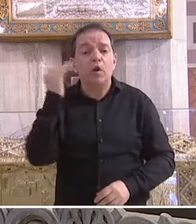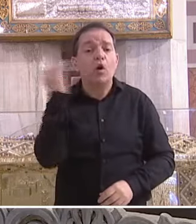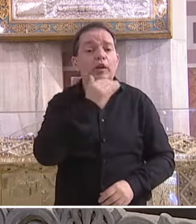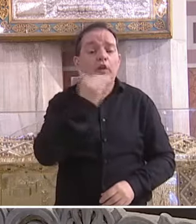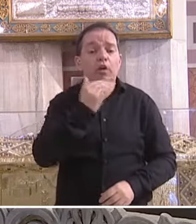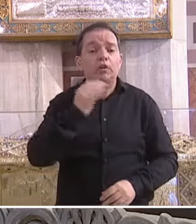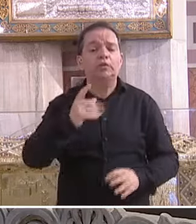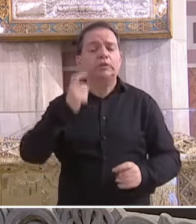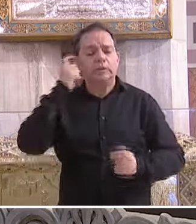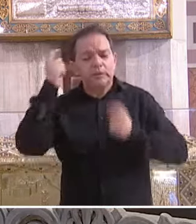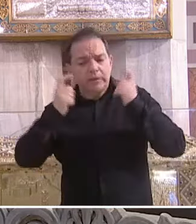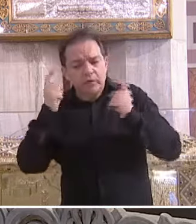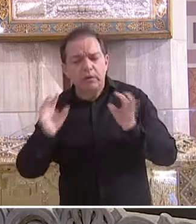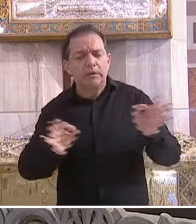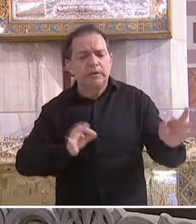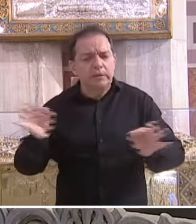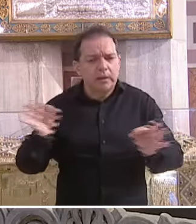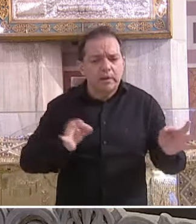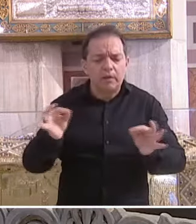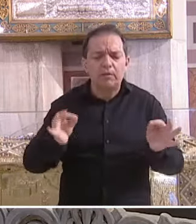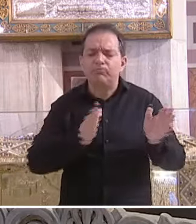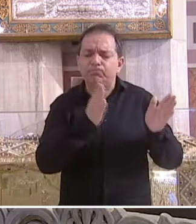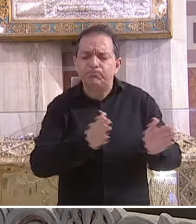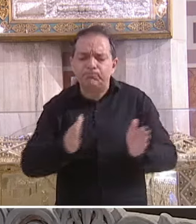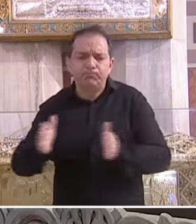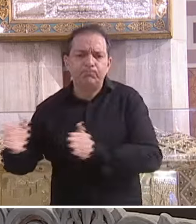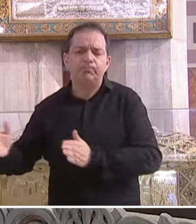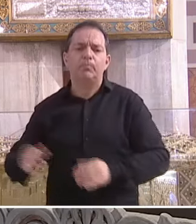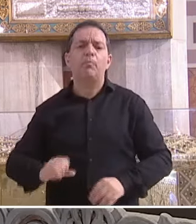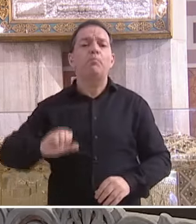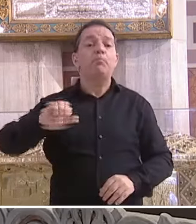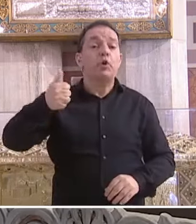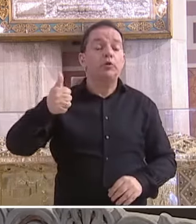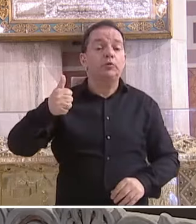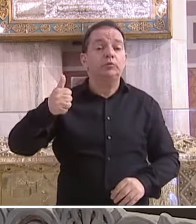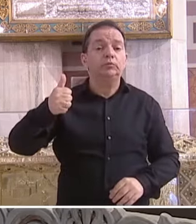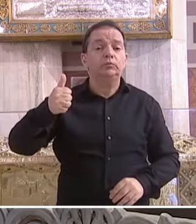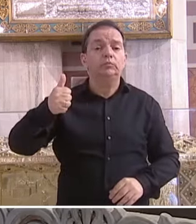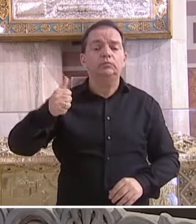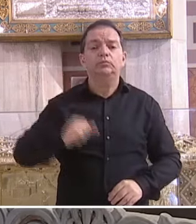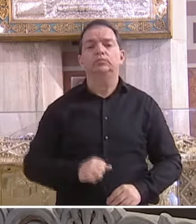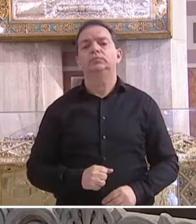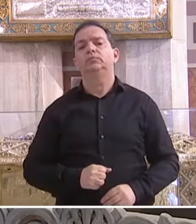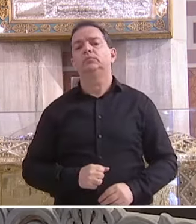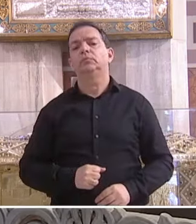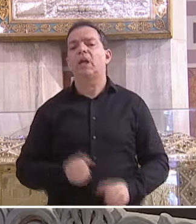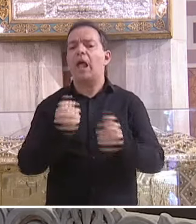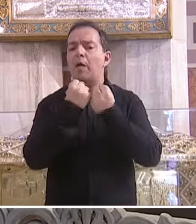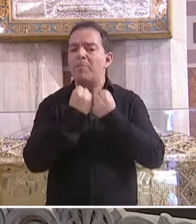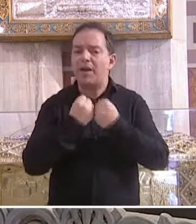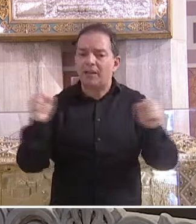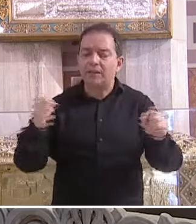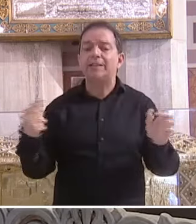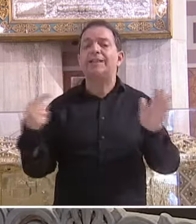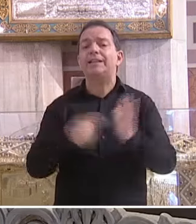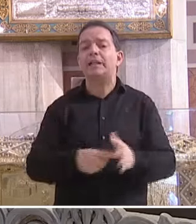σκεπτόταν, ενεργούσε και αξιολογούσε τα πράγματα. Πρώτον, η ατυχής επανάσταση